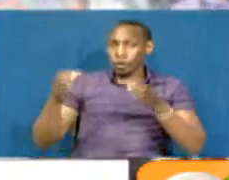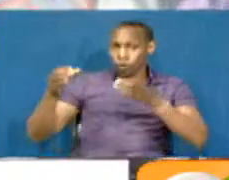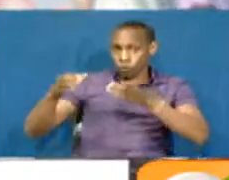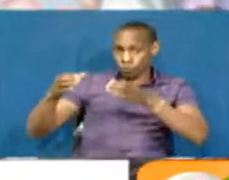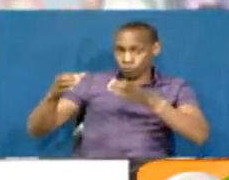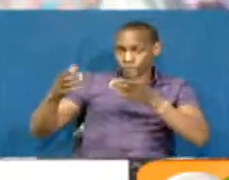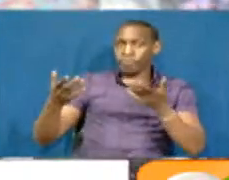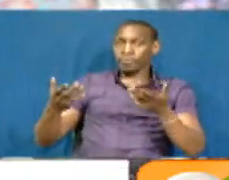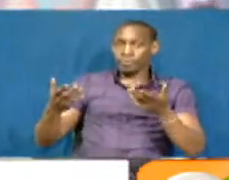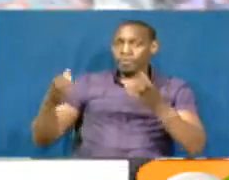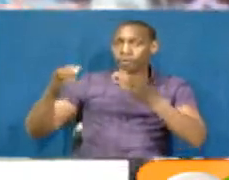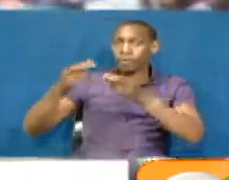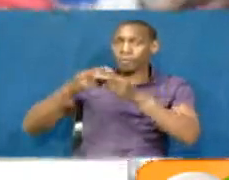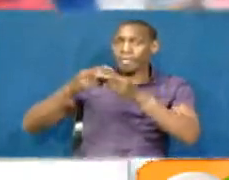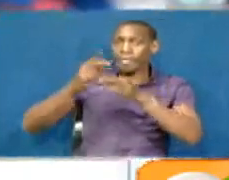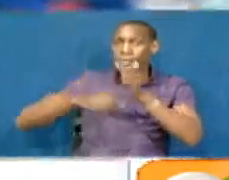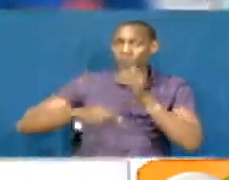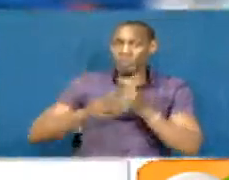movement ambayo